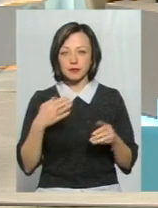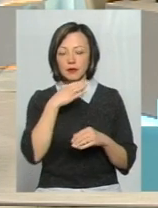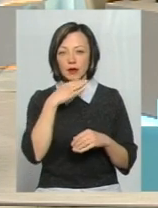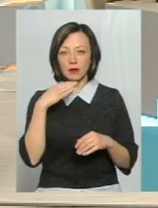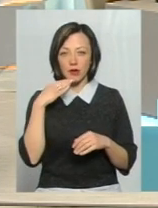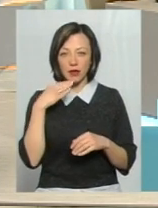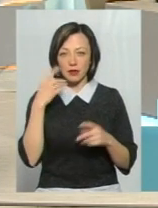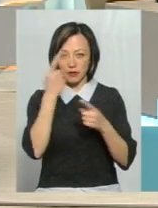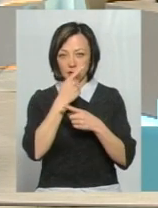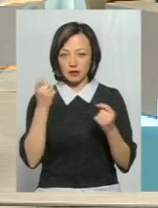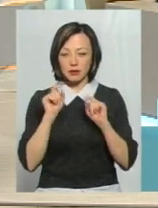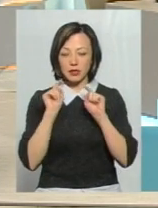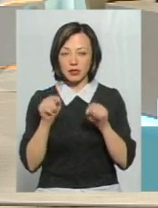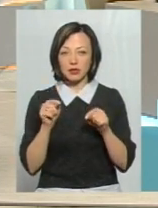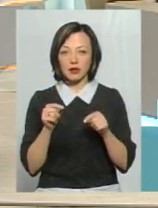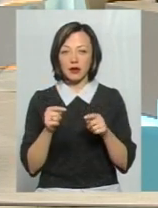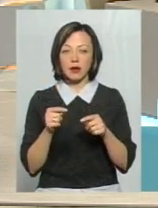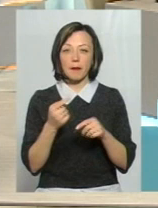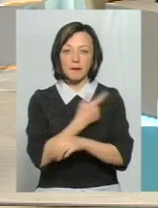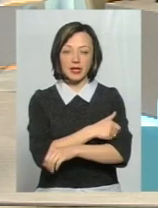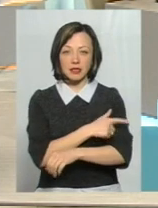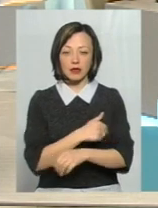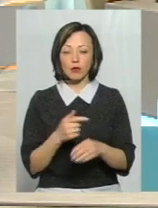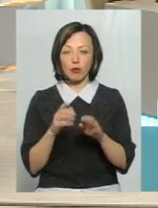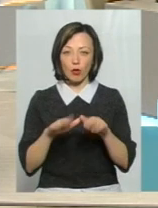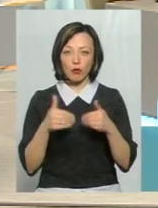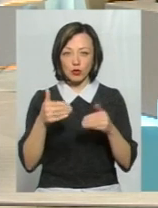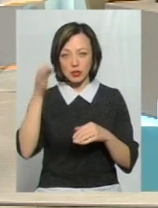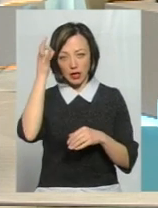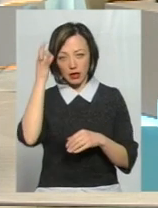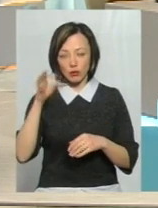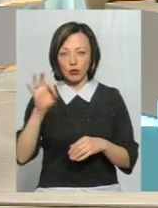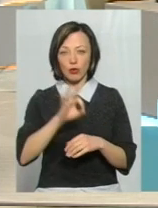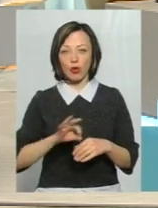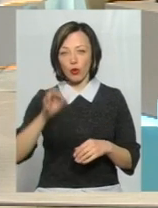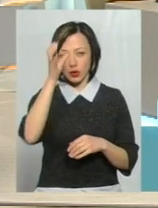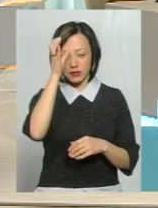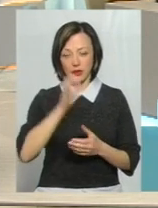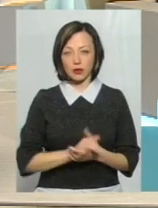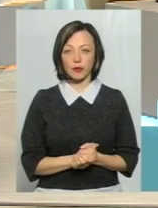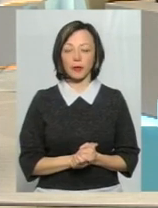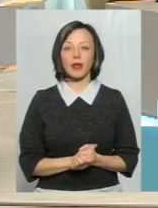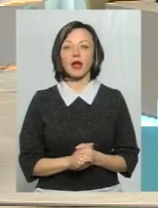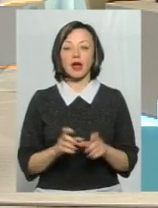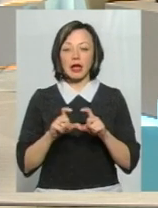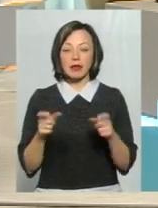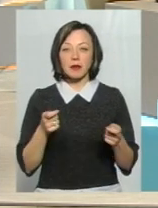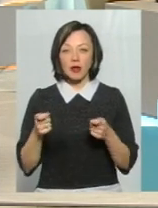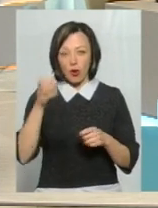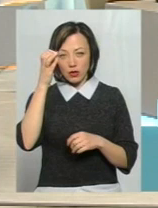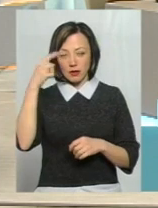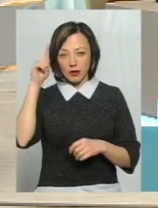частину ефіру сьогодні приділили галузі медицини. Пропоную ще згадати і про освіту. На департамент освіти і